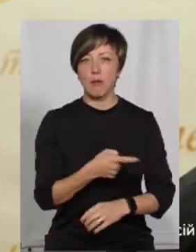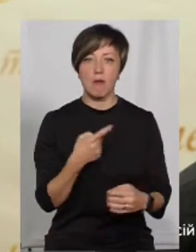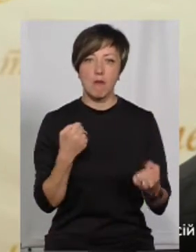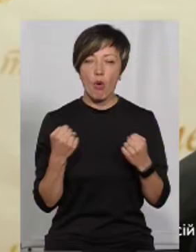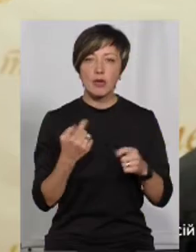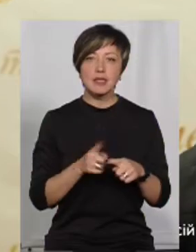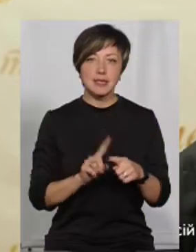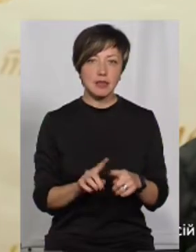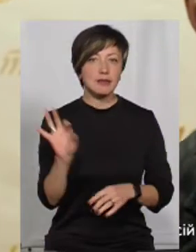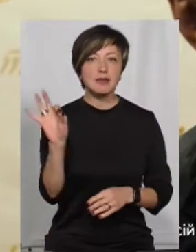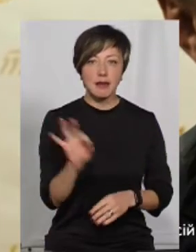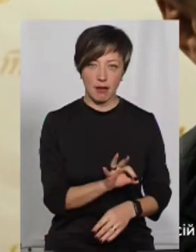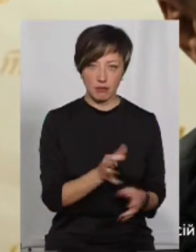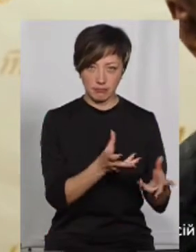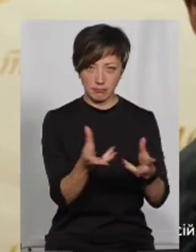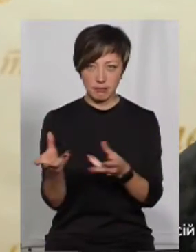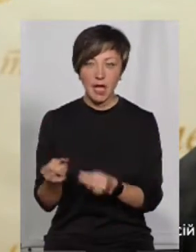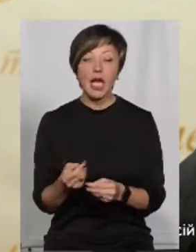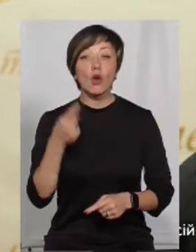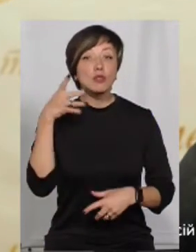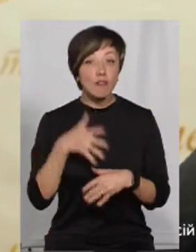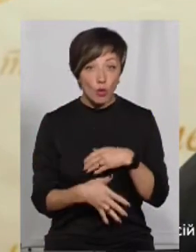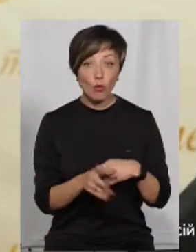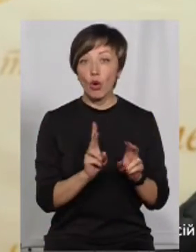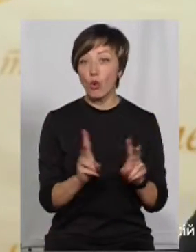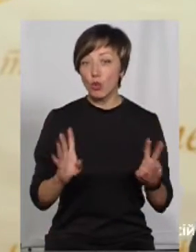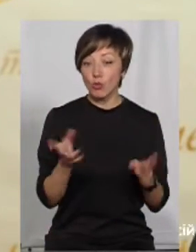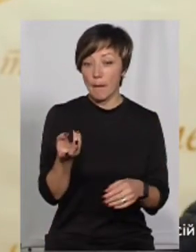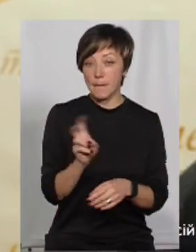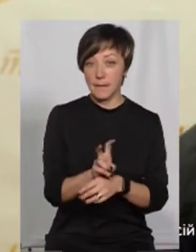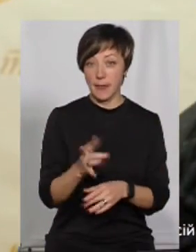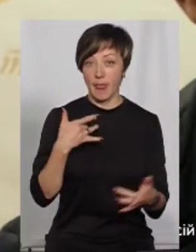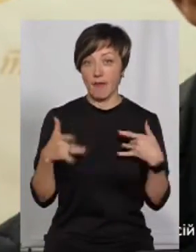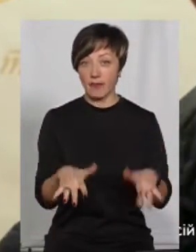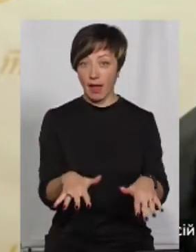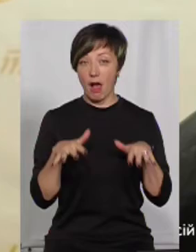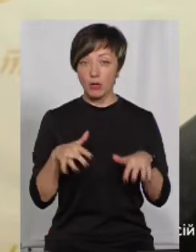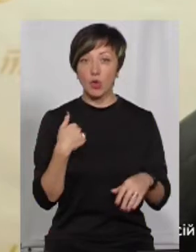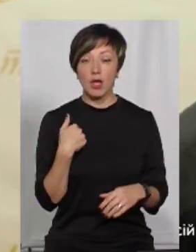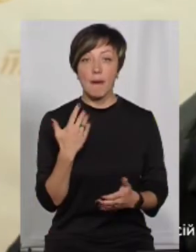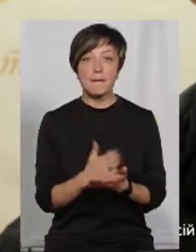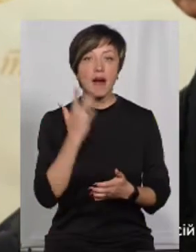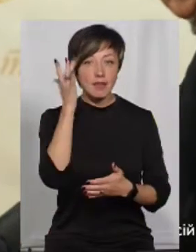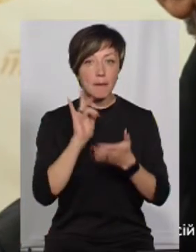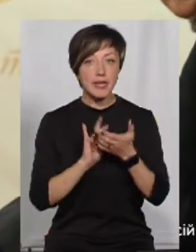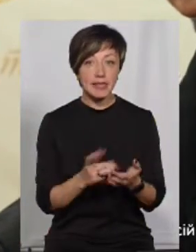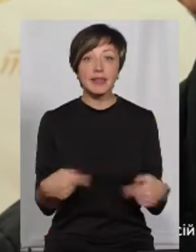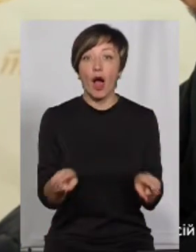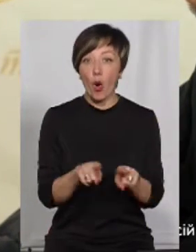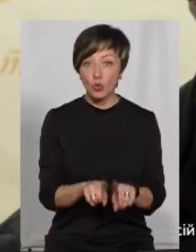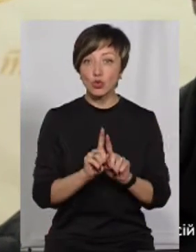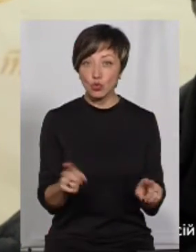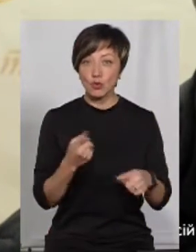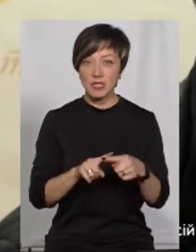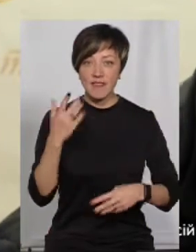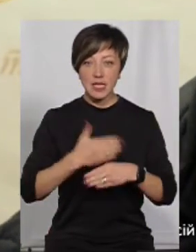так програє одразу. Ось, і усвідомлюючи те, хто буде йти до театру, я мав на меті таку штуку, щоб цю